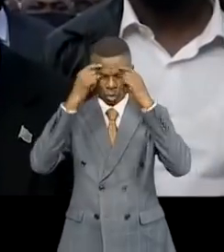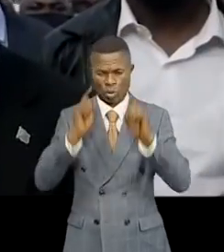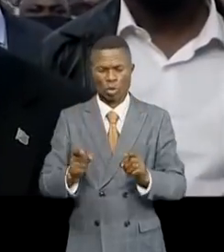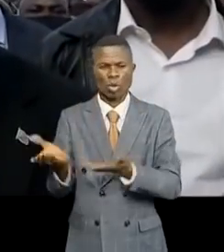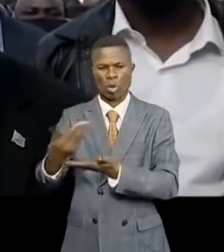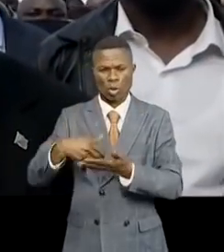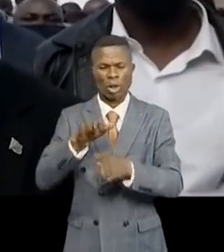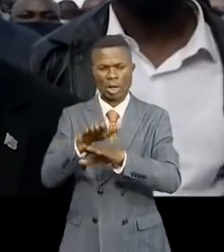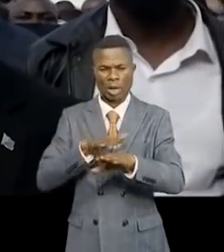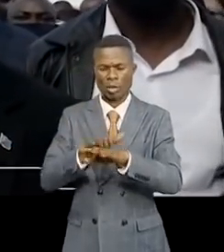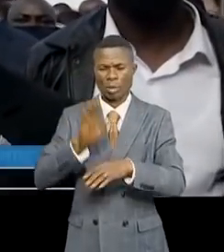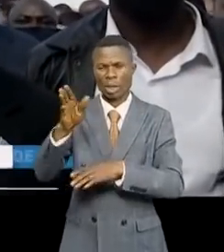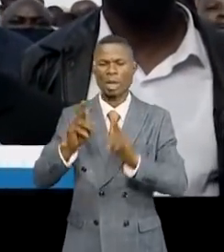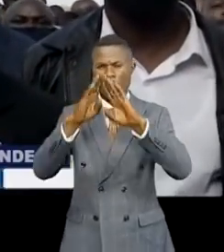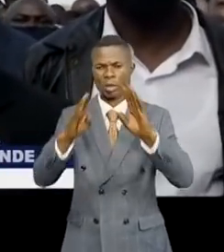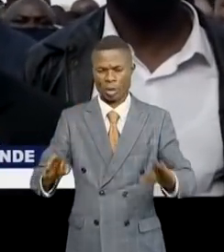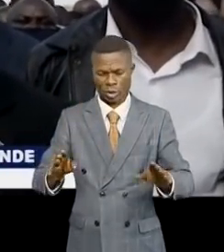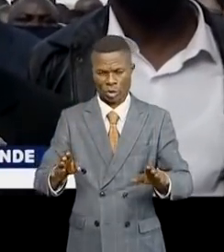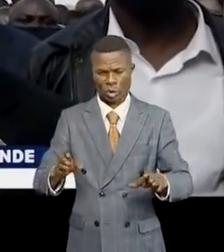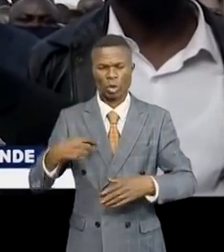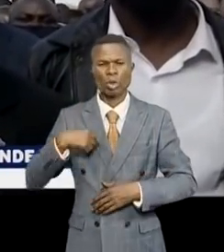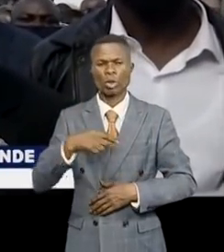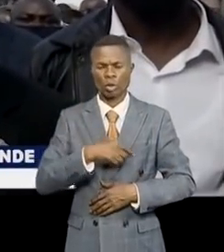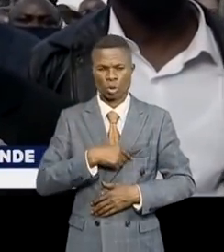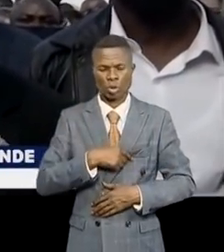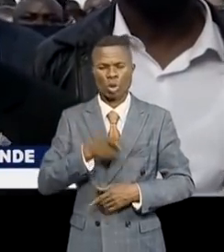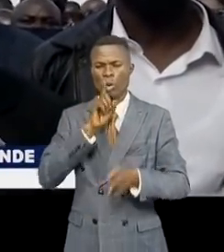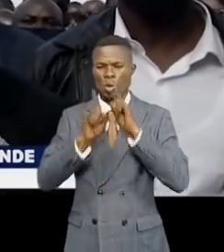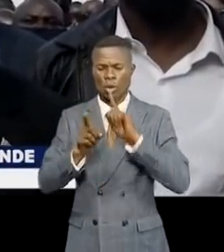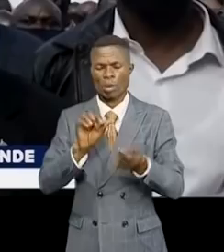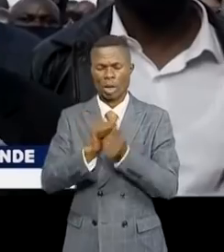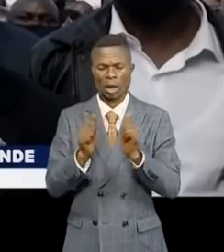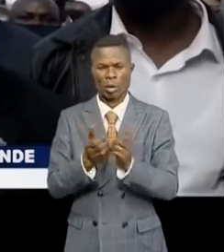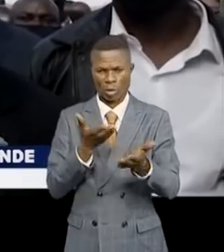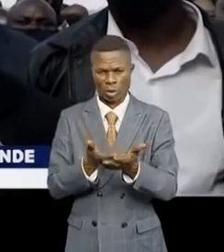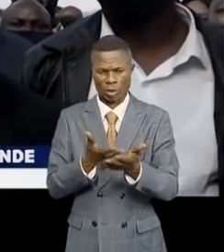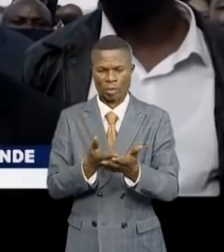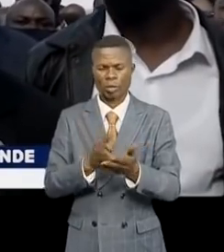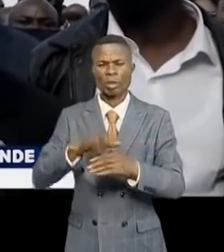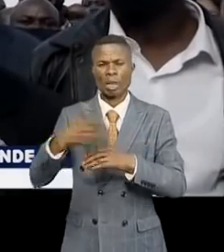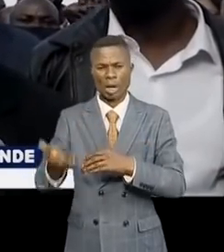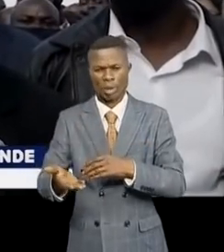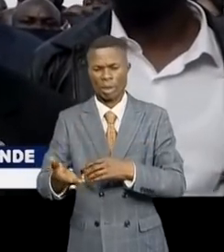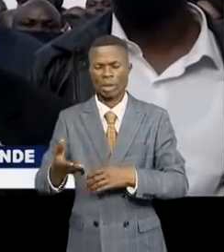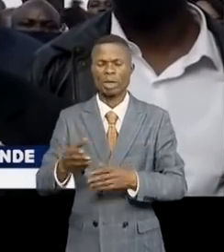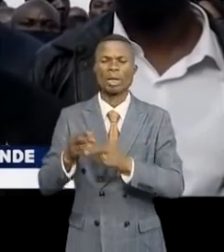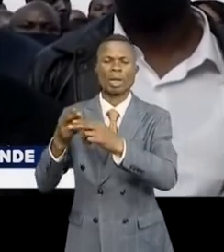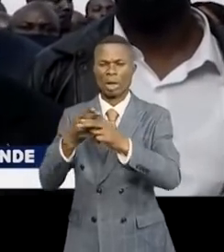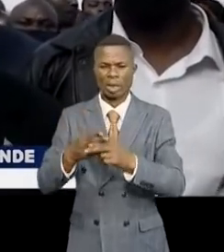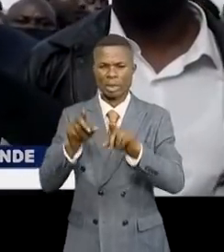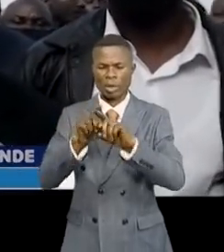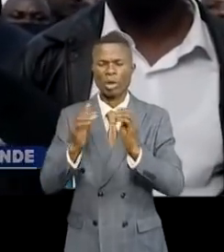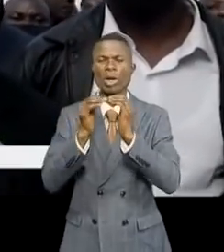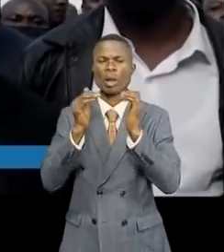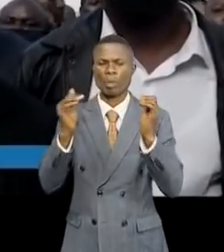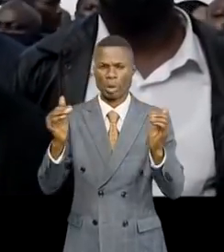progressif de ces populations et donc nous aurons à échanger sur toutes ces questions. Et à côté de ça, la sécurité et la paix